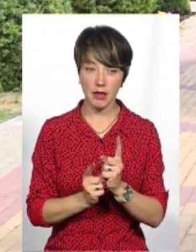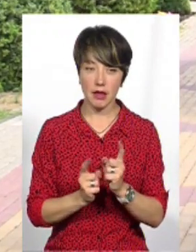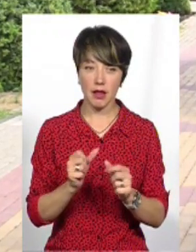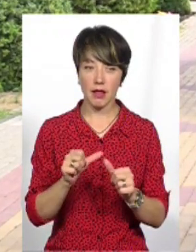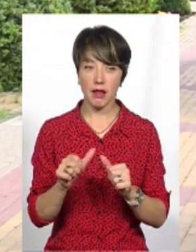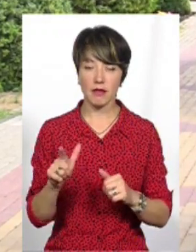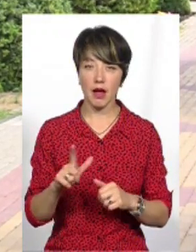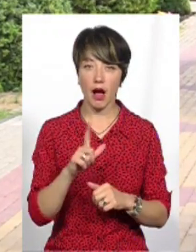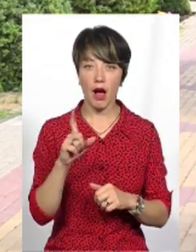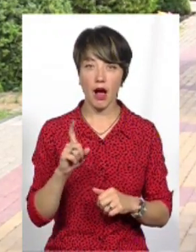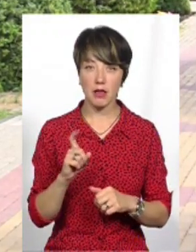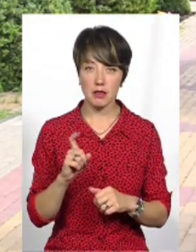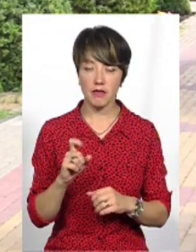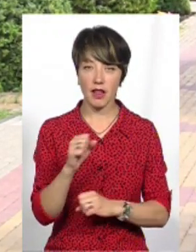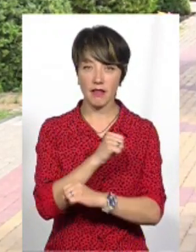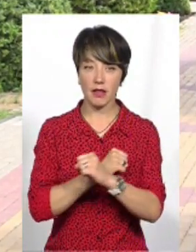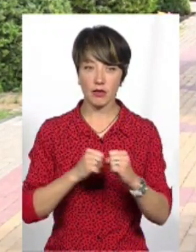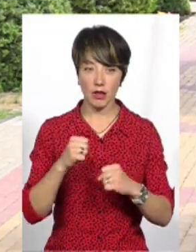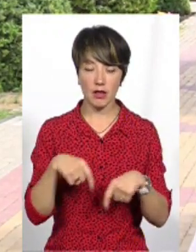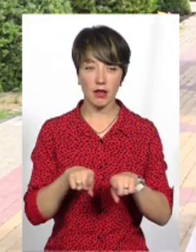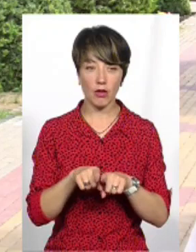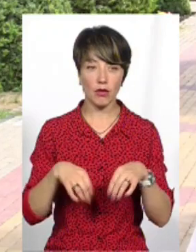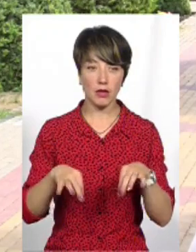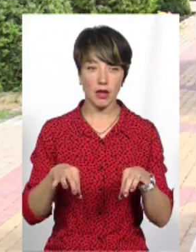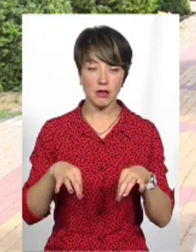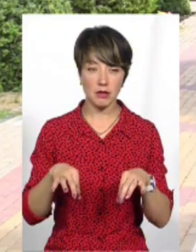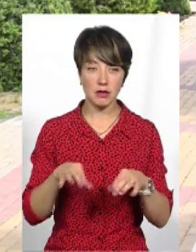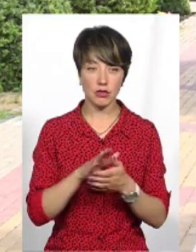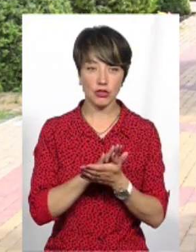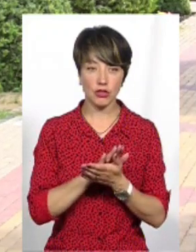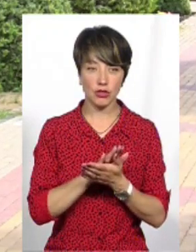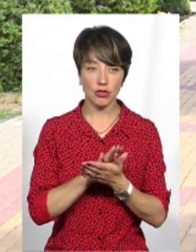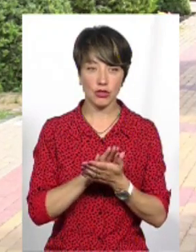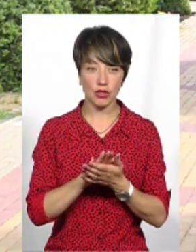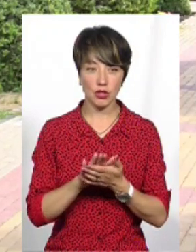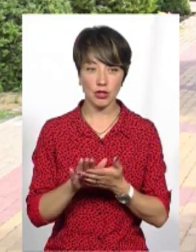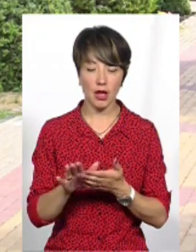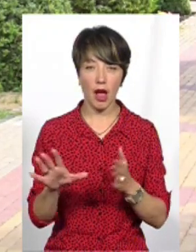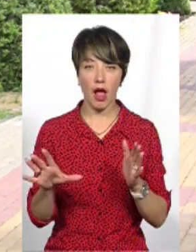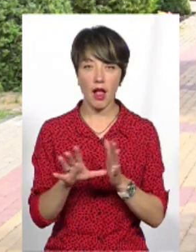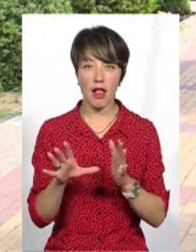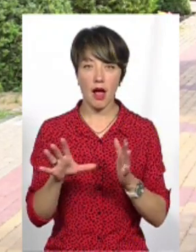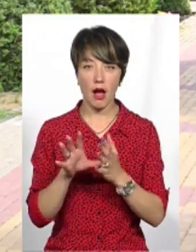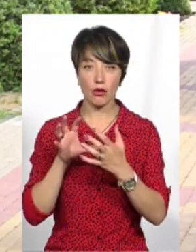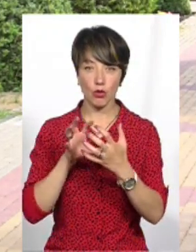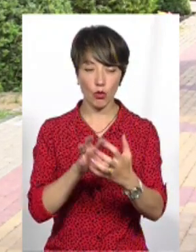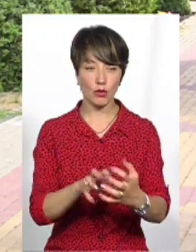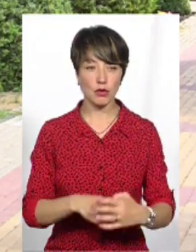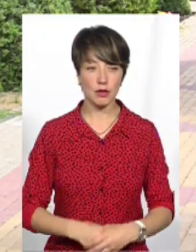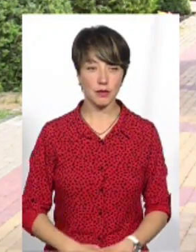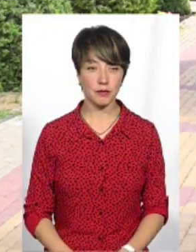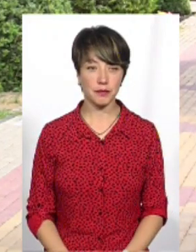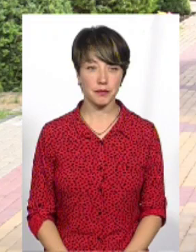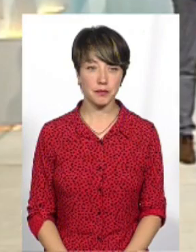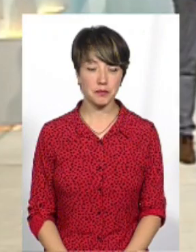нафтогазових двигунів на такому транспорті на екологічні чисті електробуси. Дякую.